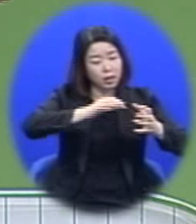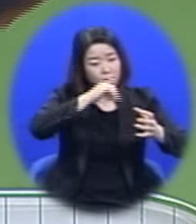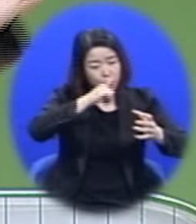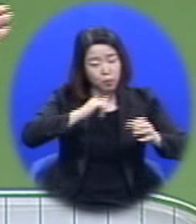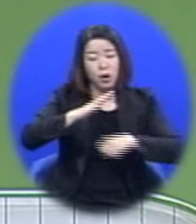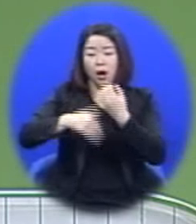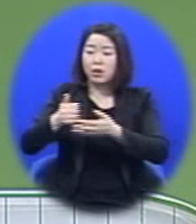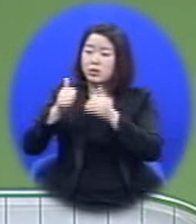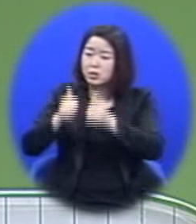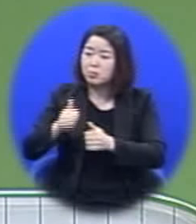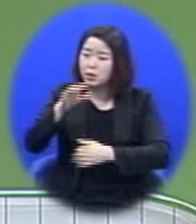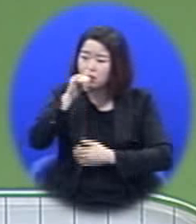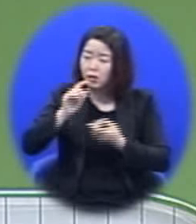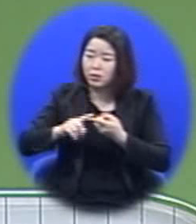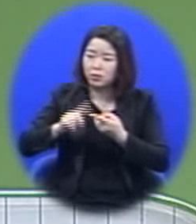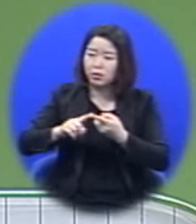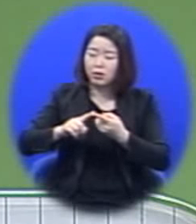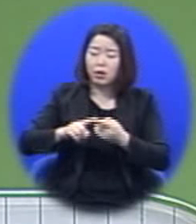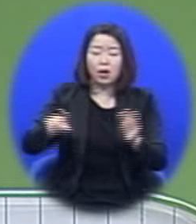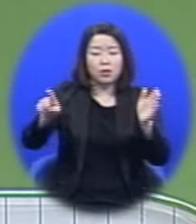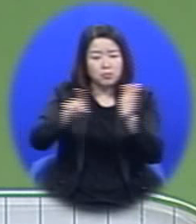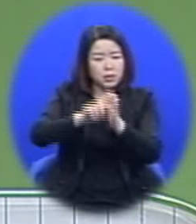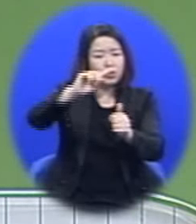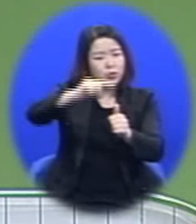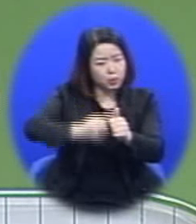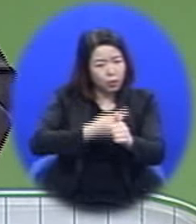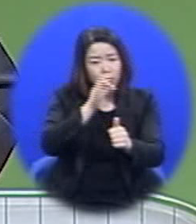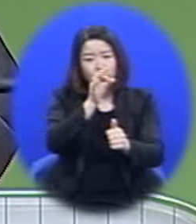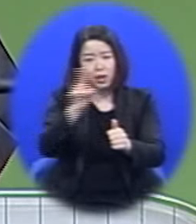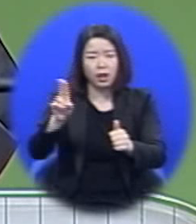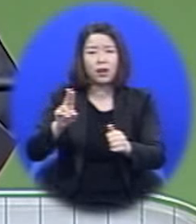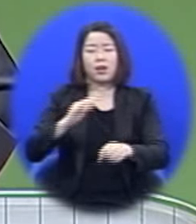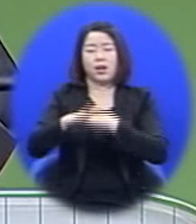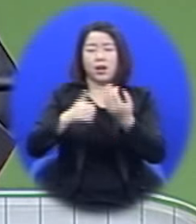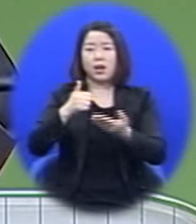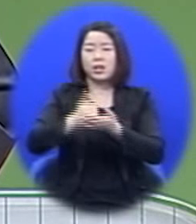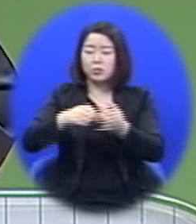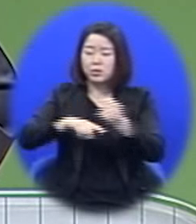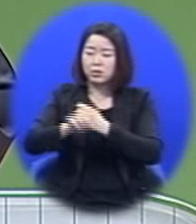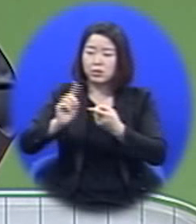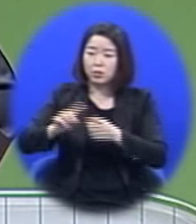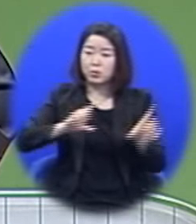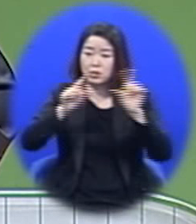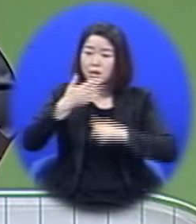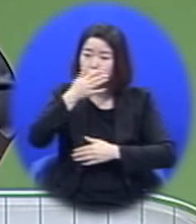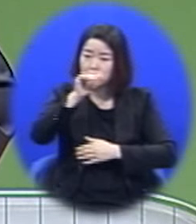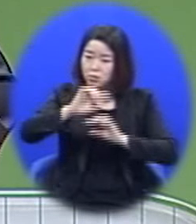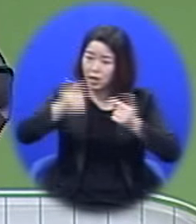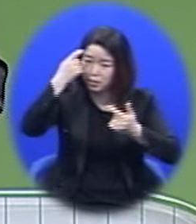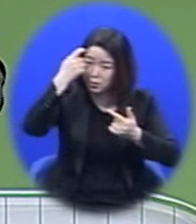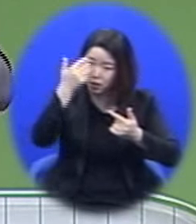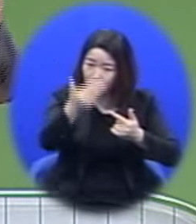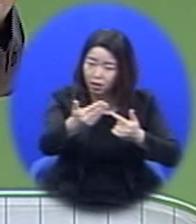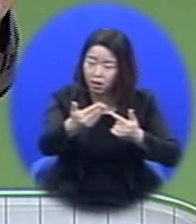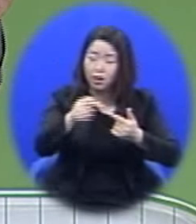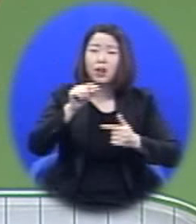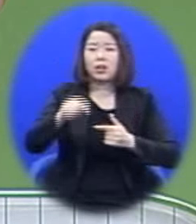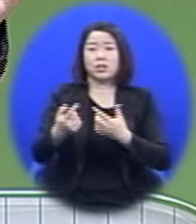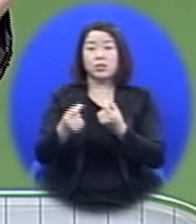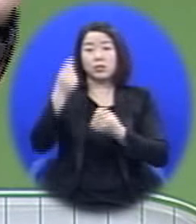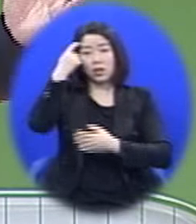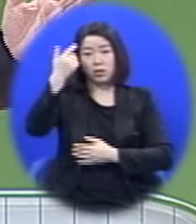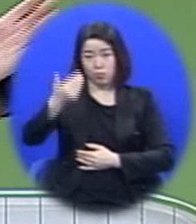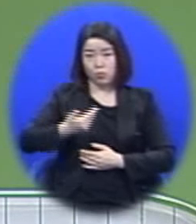심판이 있다는 게 믿어져야, 그래야 하나님 뜻대로 살 수도 있는 거 아닙니까? 그렇게